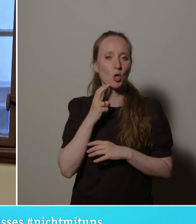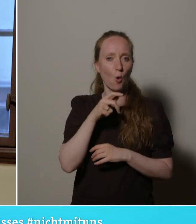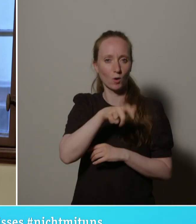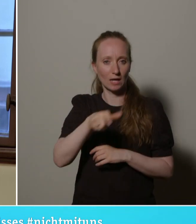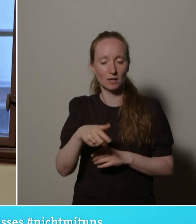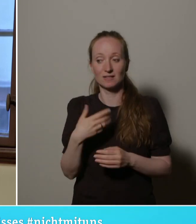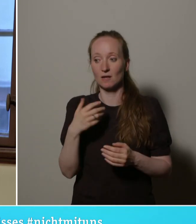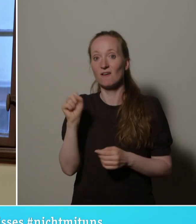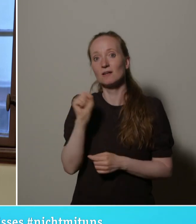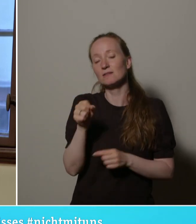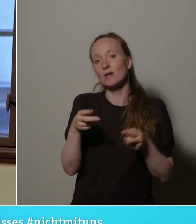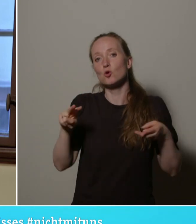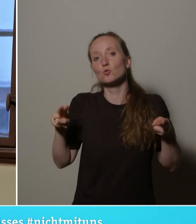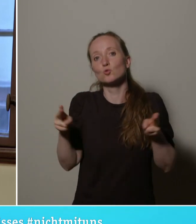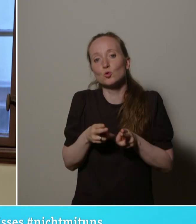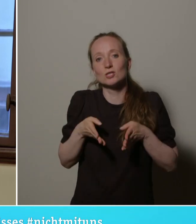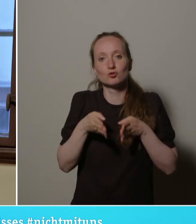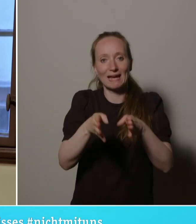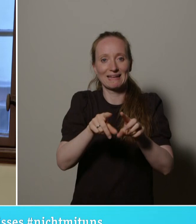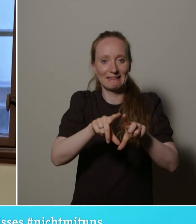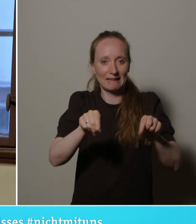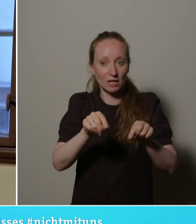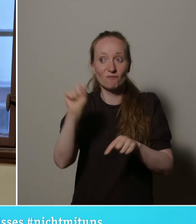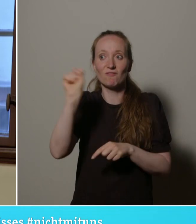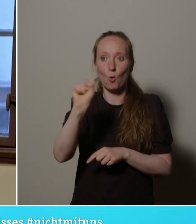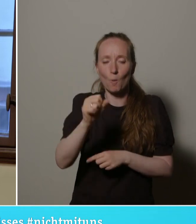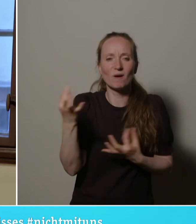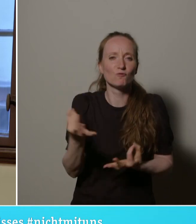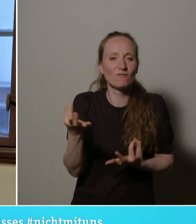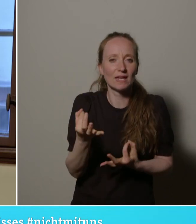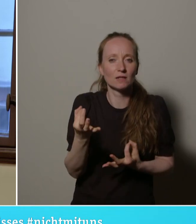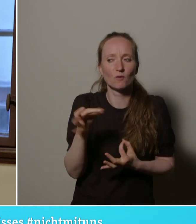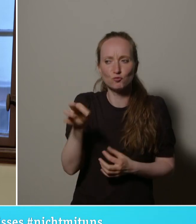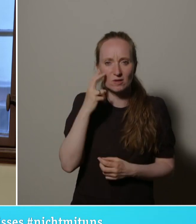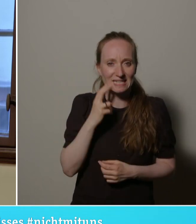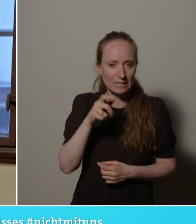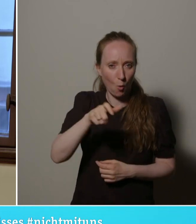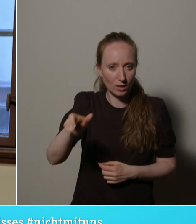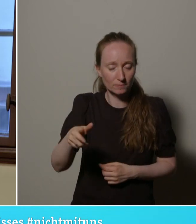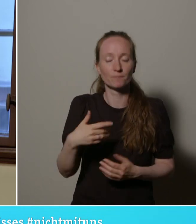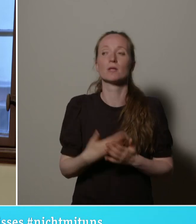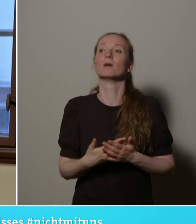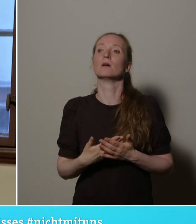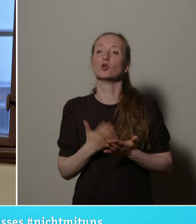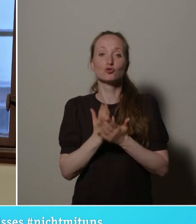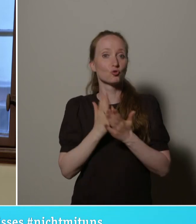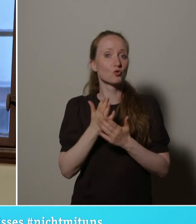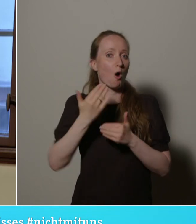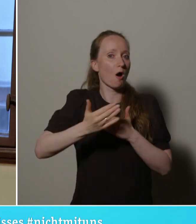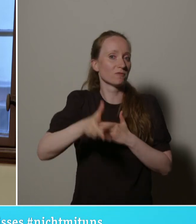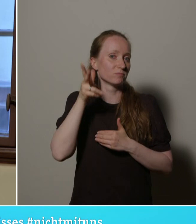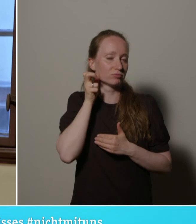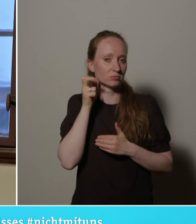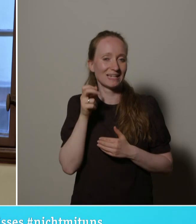das Kurzstreckenticket unbedingt einführen müsse. A, möchte ich unterstreichen, dass die Senioren